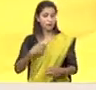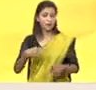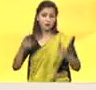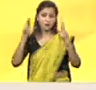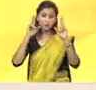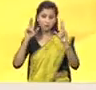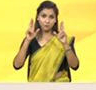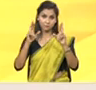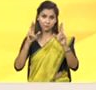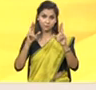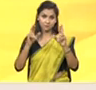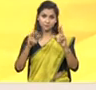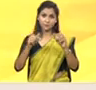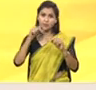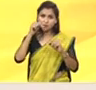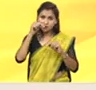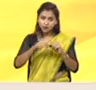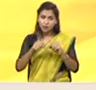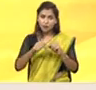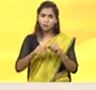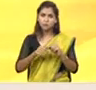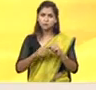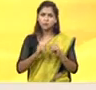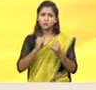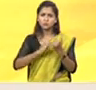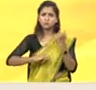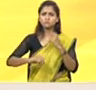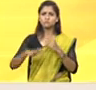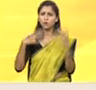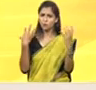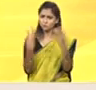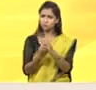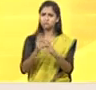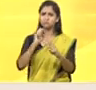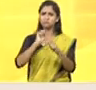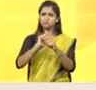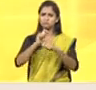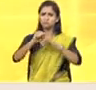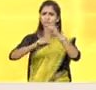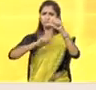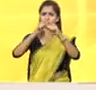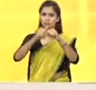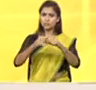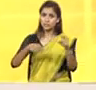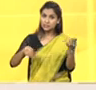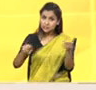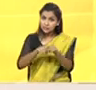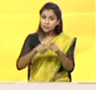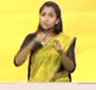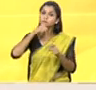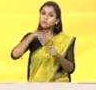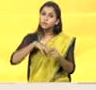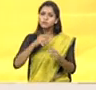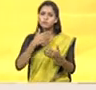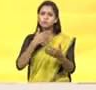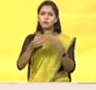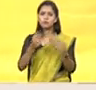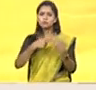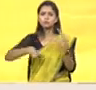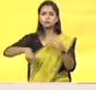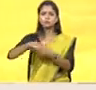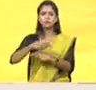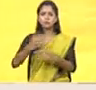है कि अब हमारे सामूहिक प्रयास से ऐसे युवा जिनका कोई